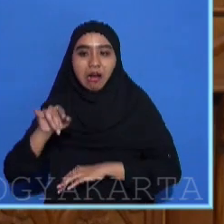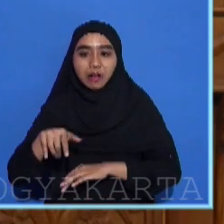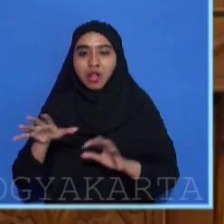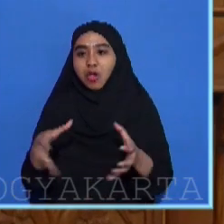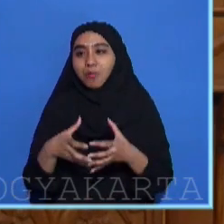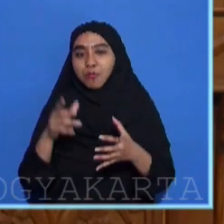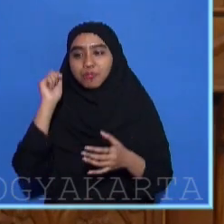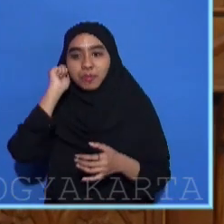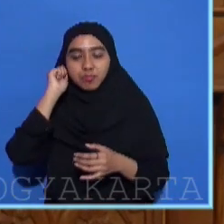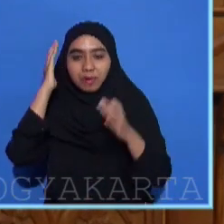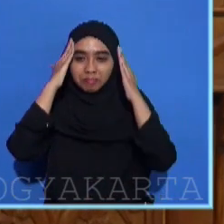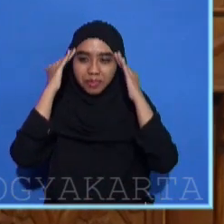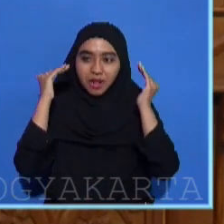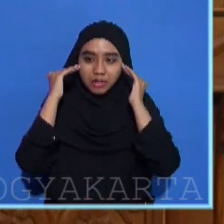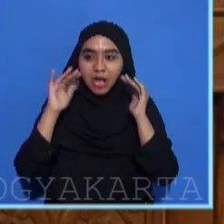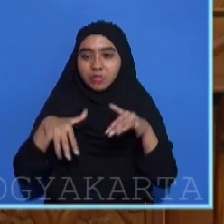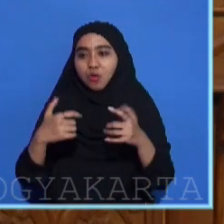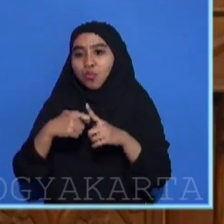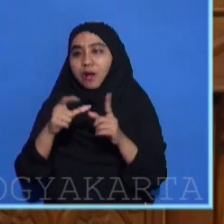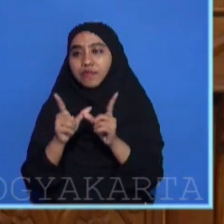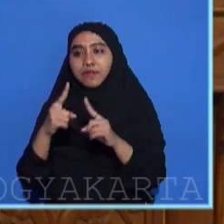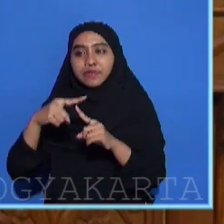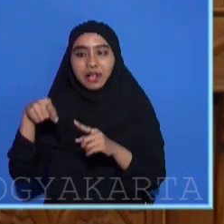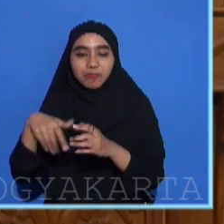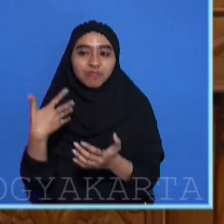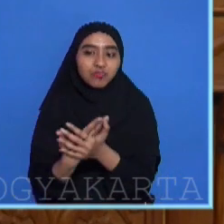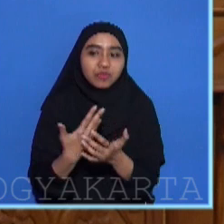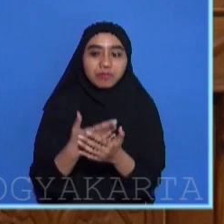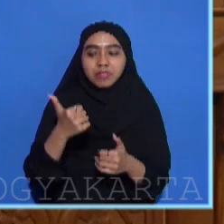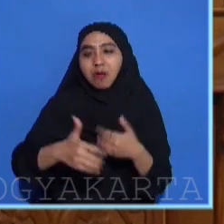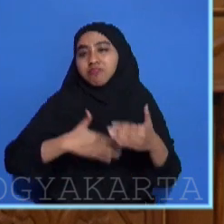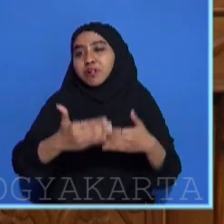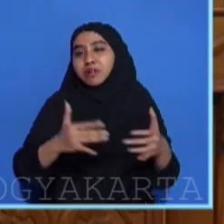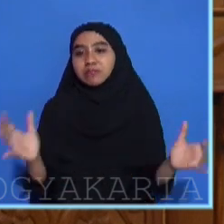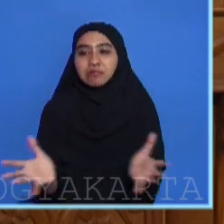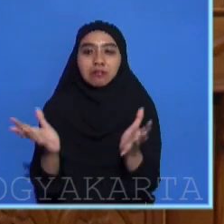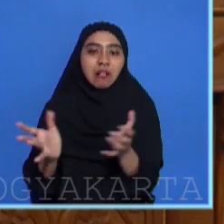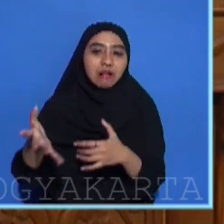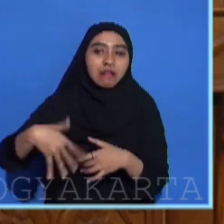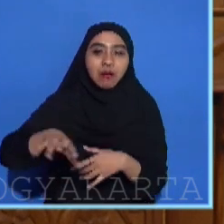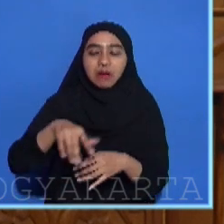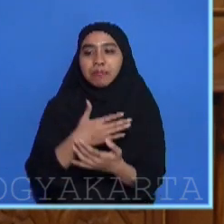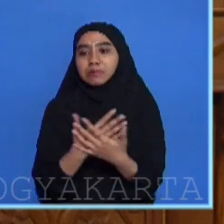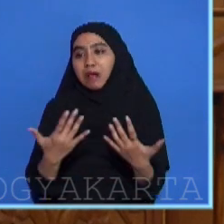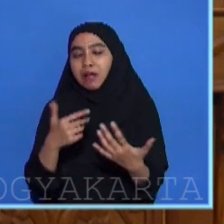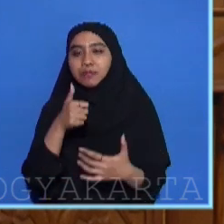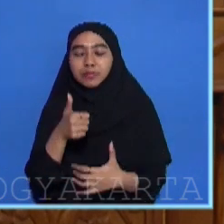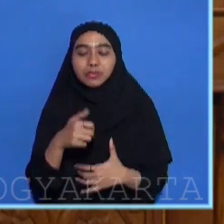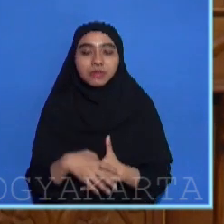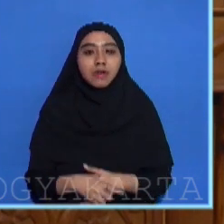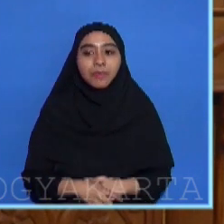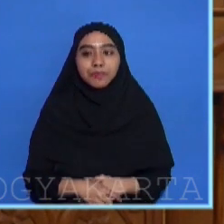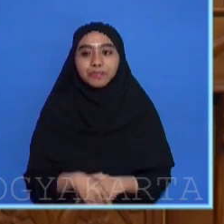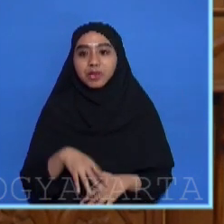Kelompok wanita tani utawi KWT menika kabukti saged nikelaken karaharjanipun warga. Menapa malih menawi